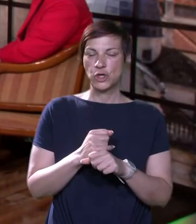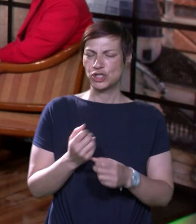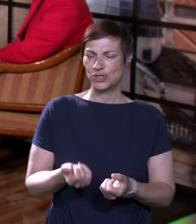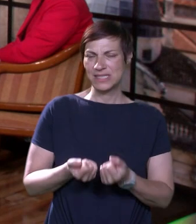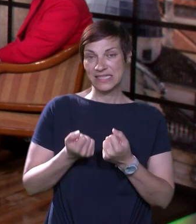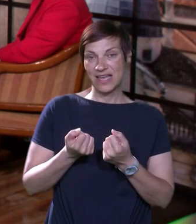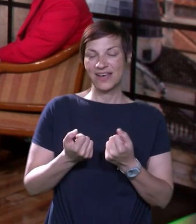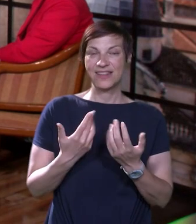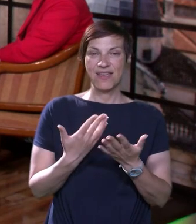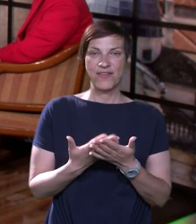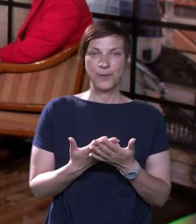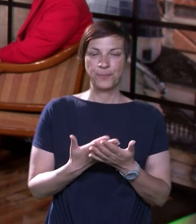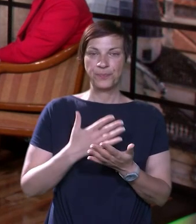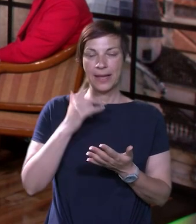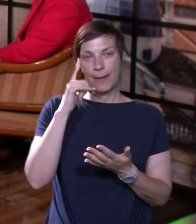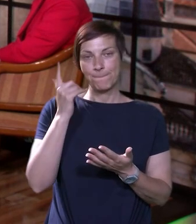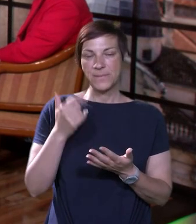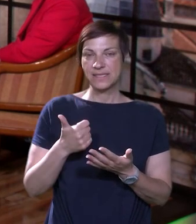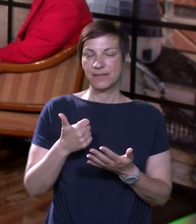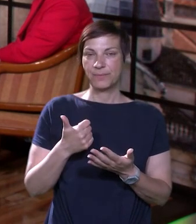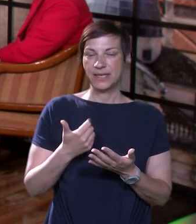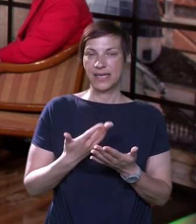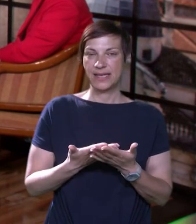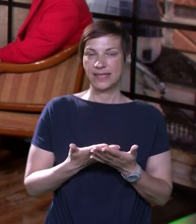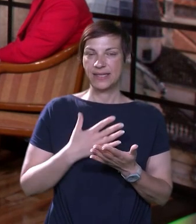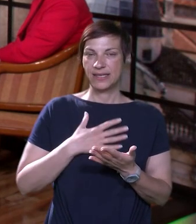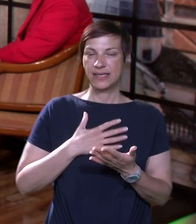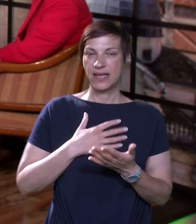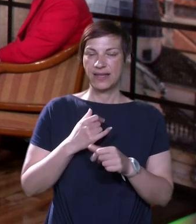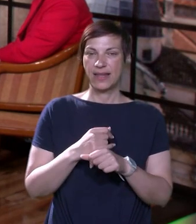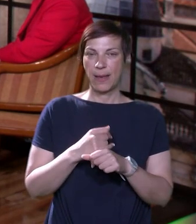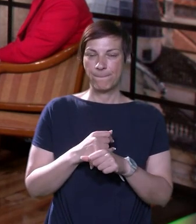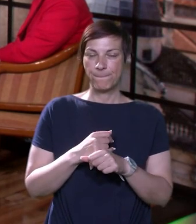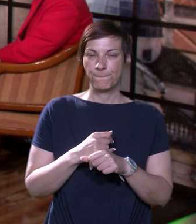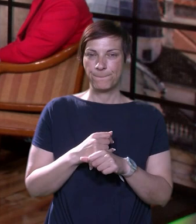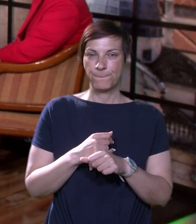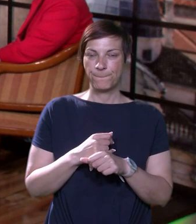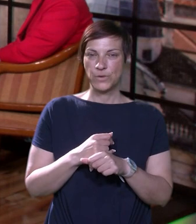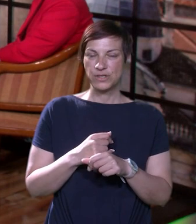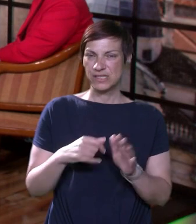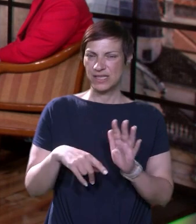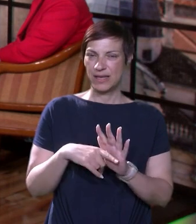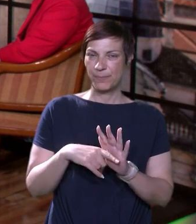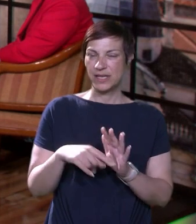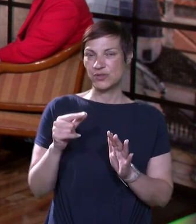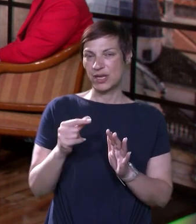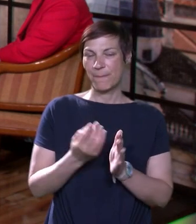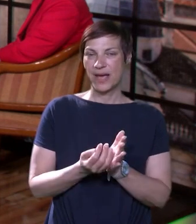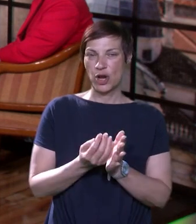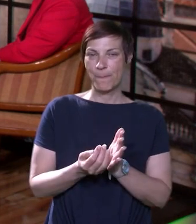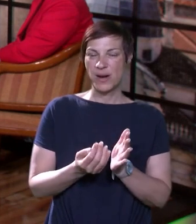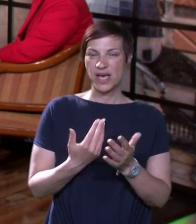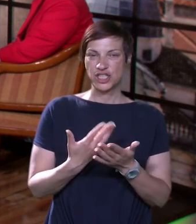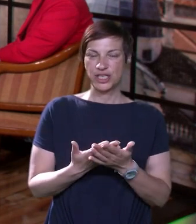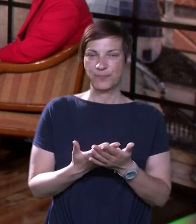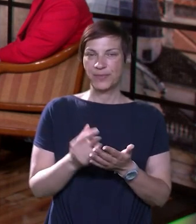posao je jako zahtjevan. Mislim, jedina mana ovog posla jeste što je malo